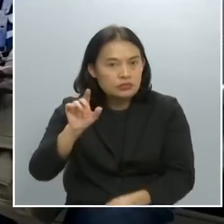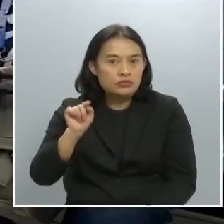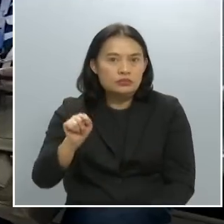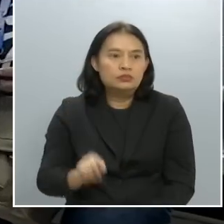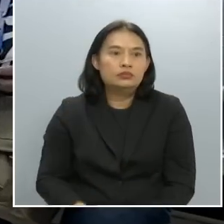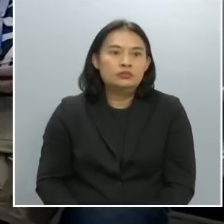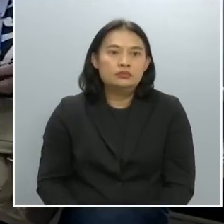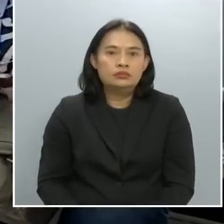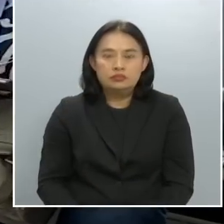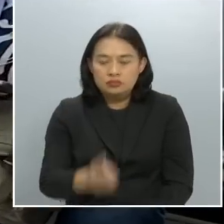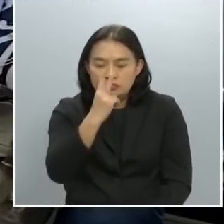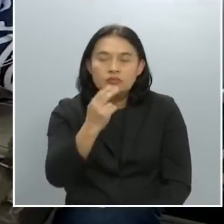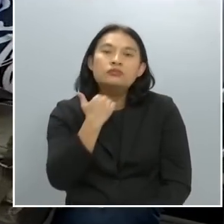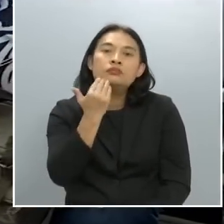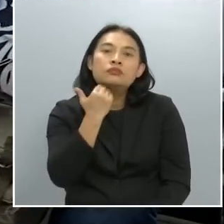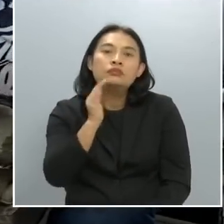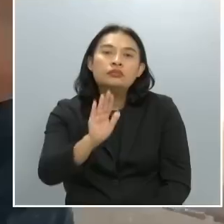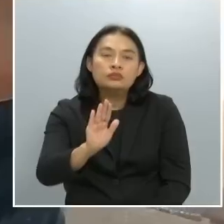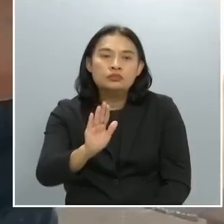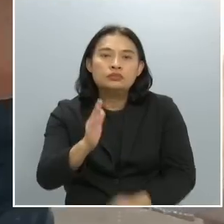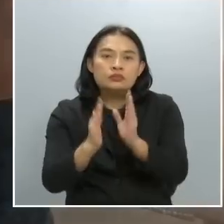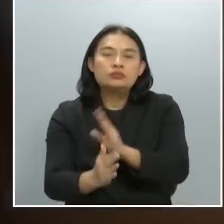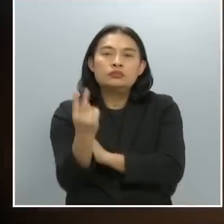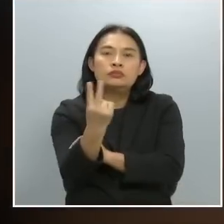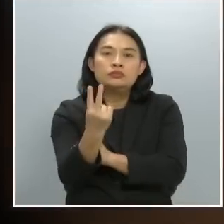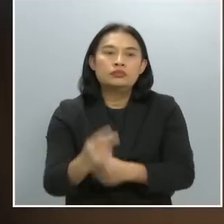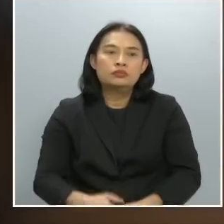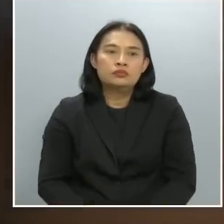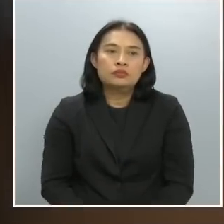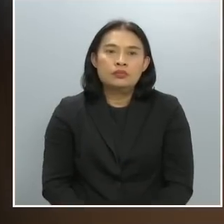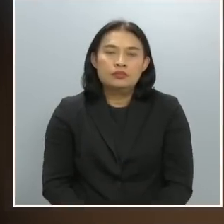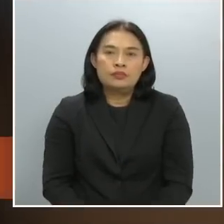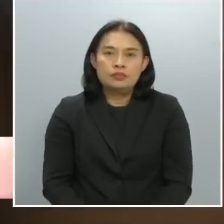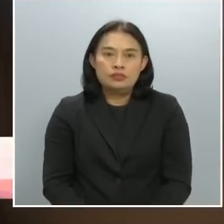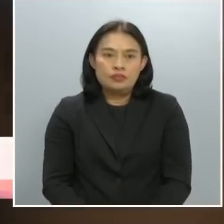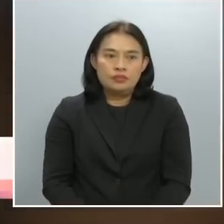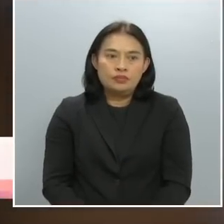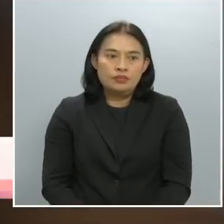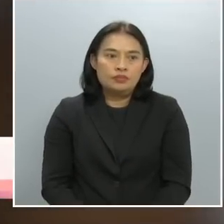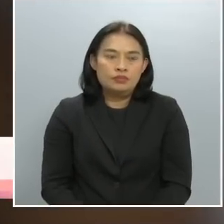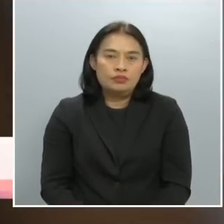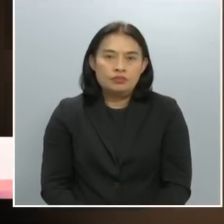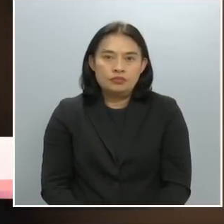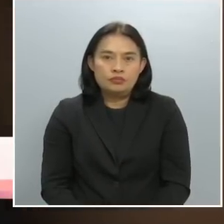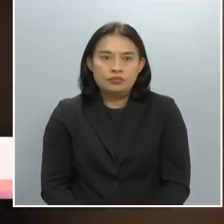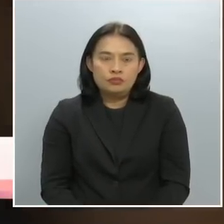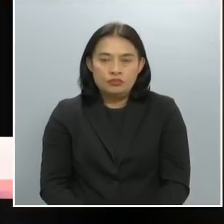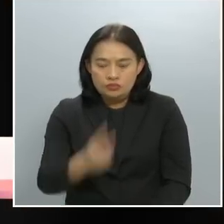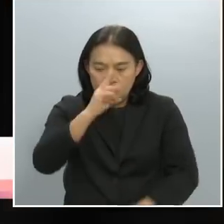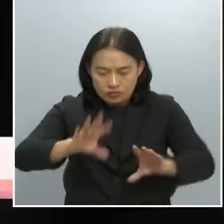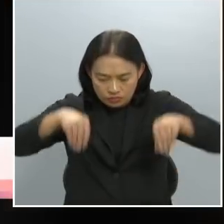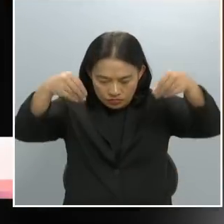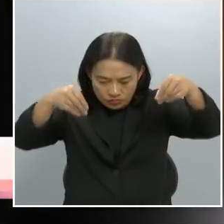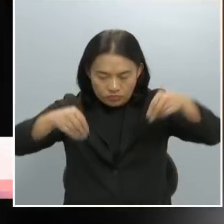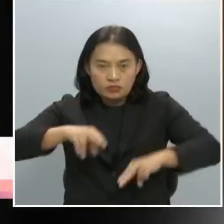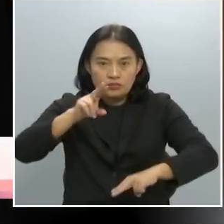องฟังเสียงของน้องผู้เสียหายทั้งสองคนค่ะ กลางหลักค่ะไม่ได้ติดใจอะไรก็เลยเปิดให้เขาดูเขาก็บอกว่าให้นั่งตักเขาก็เลย